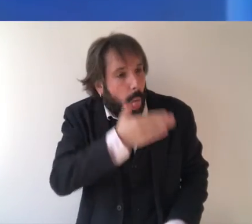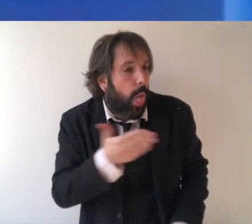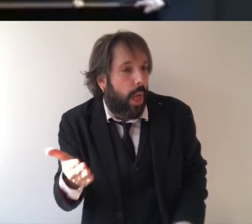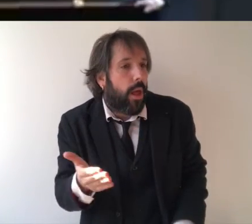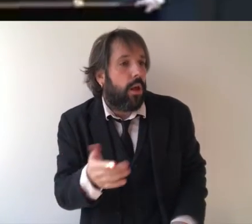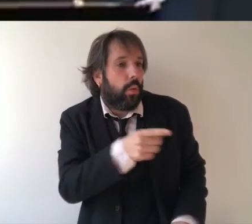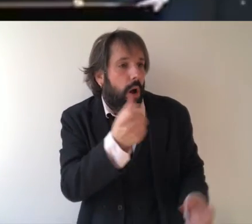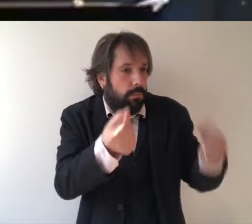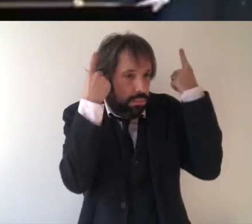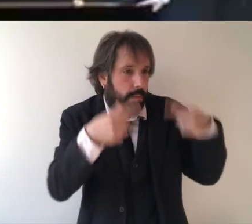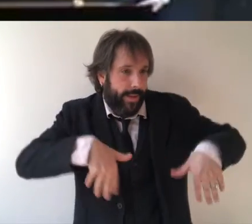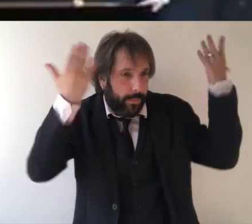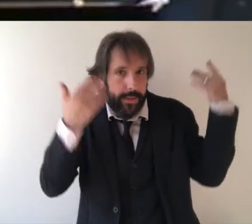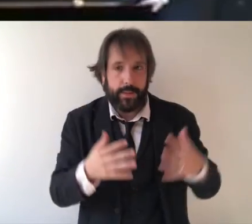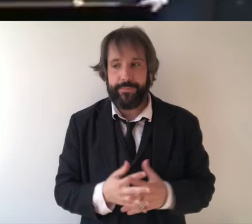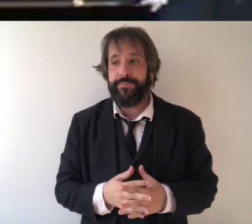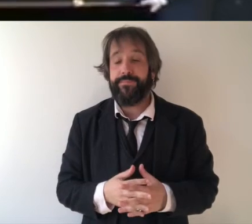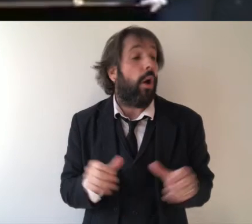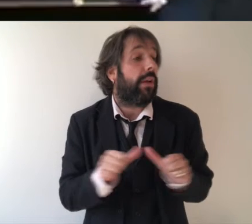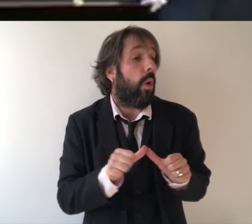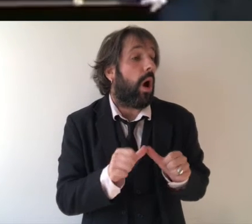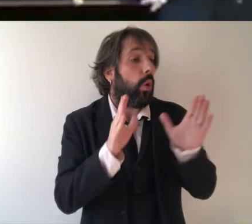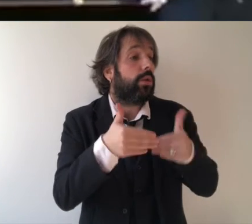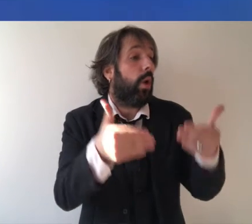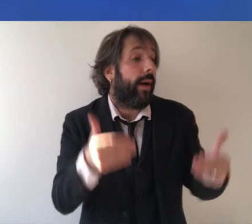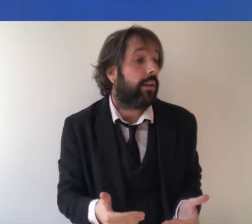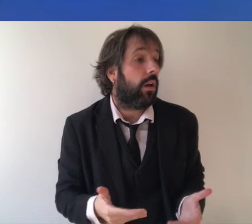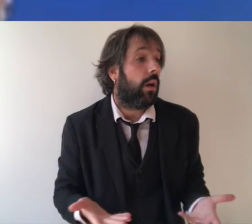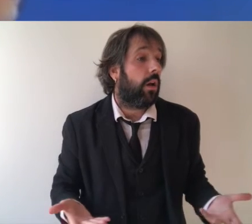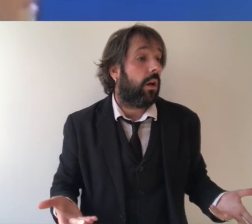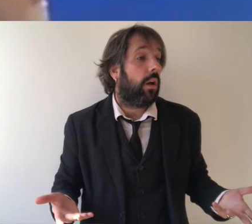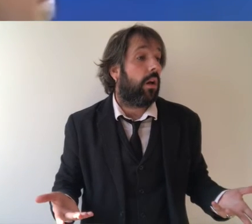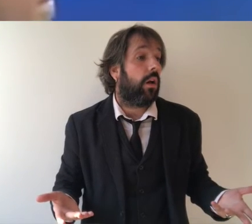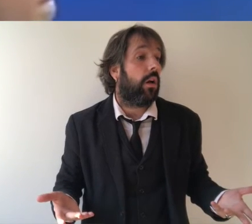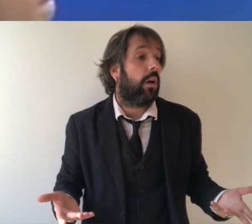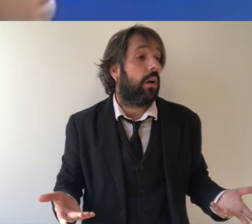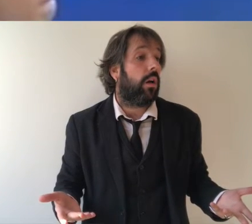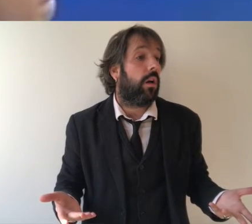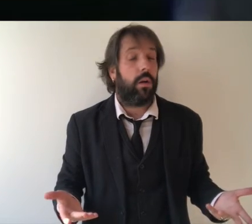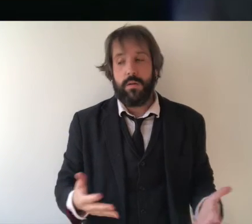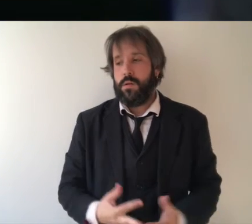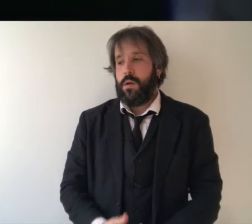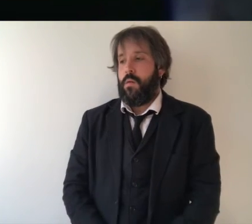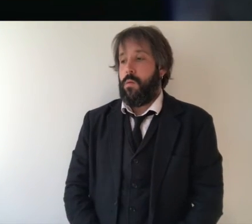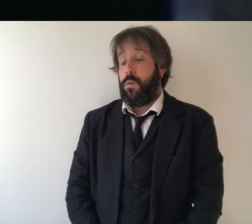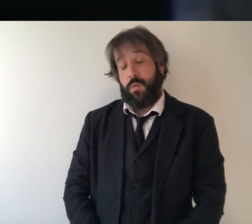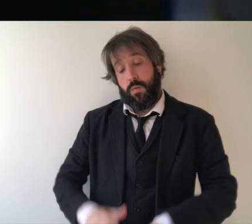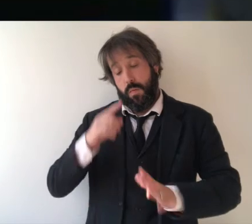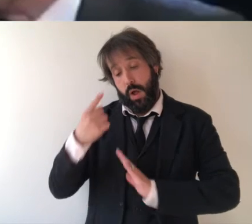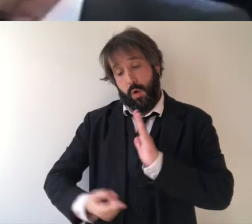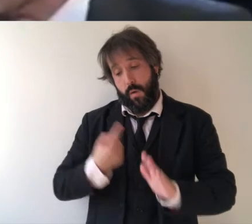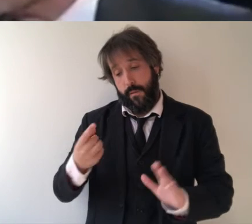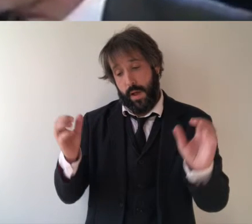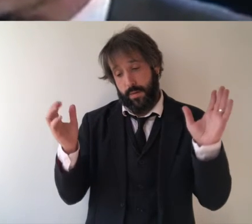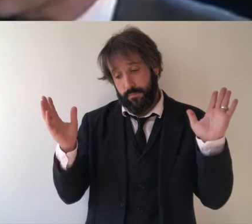bien. Si ça t'échappe, eh bien tant pis, ma foi. Qu'est-ce qu'on fait? On continue, on arrête, on fait quoi? Eh bien,